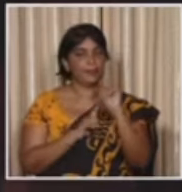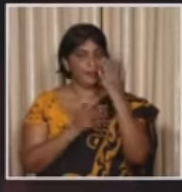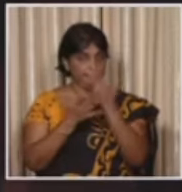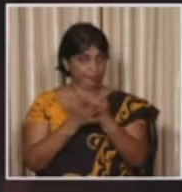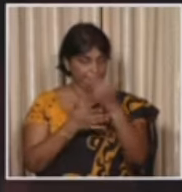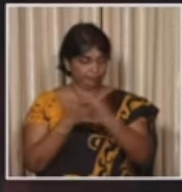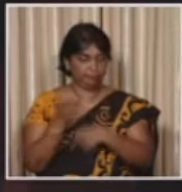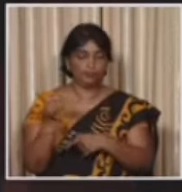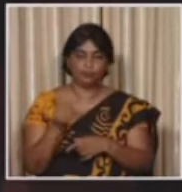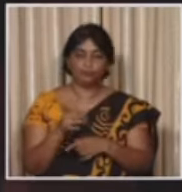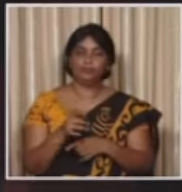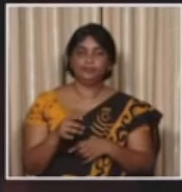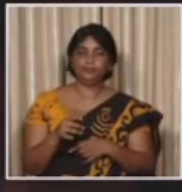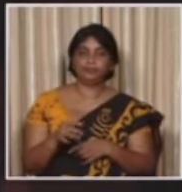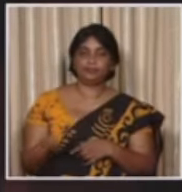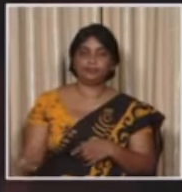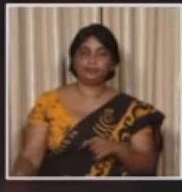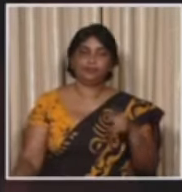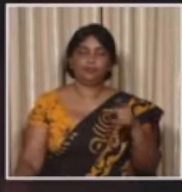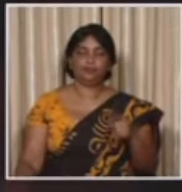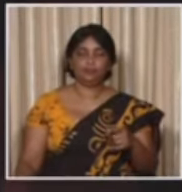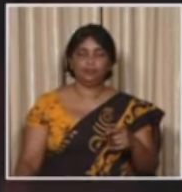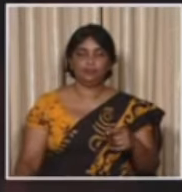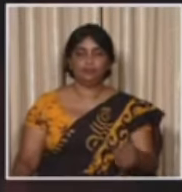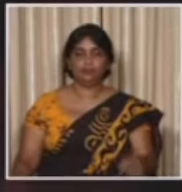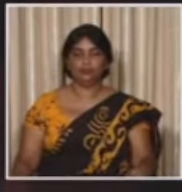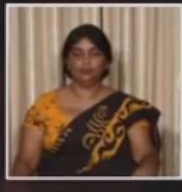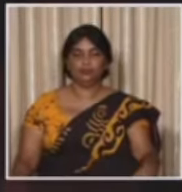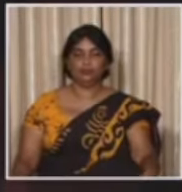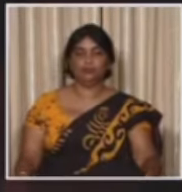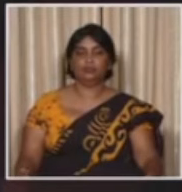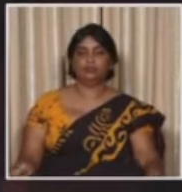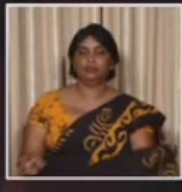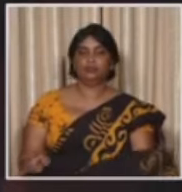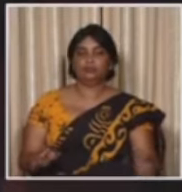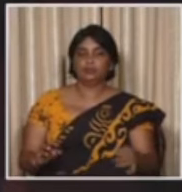කියන්නේ. ඔබතුමාගේ වෙලාවෙන් ඔබතුමා උත්තර දෙන්න.